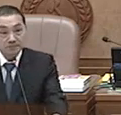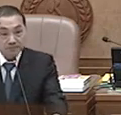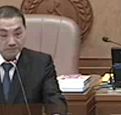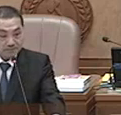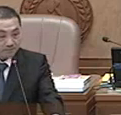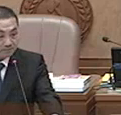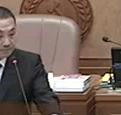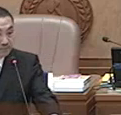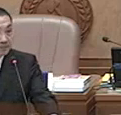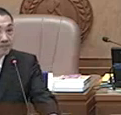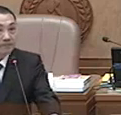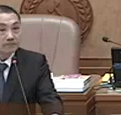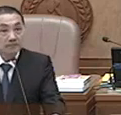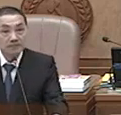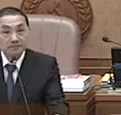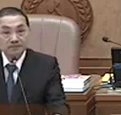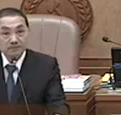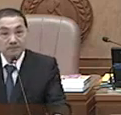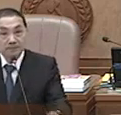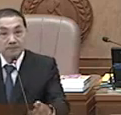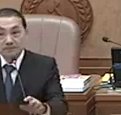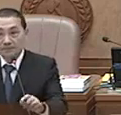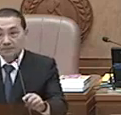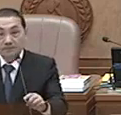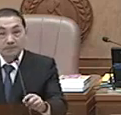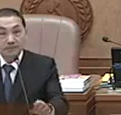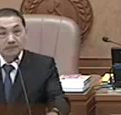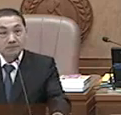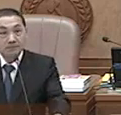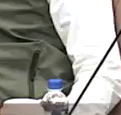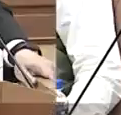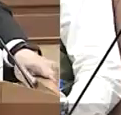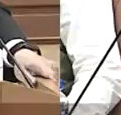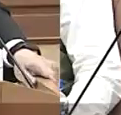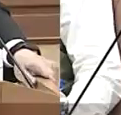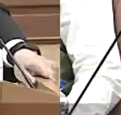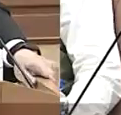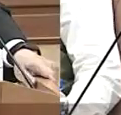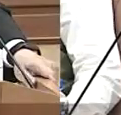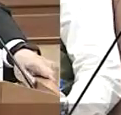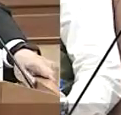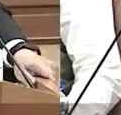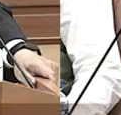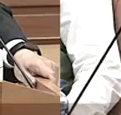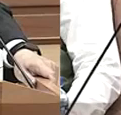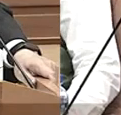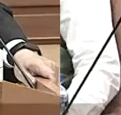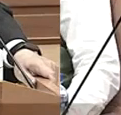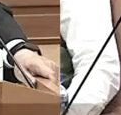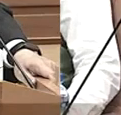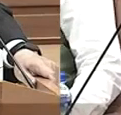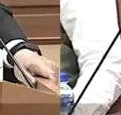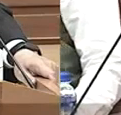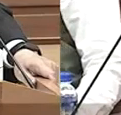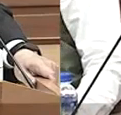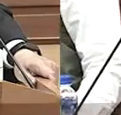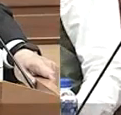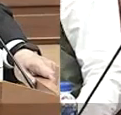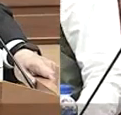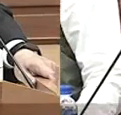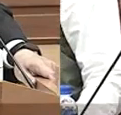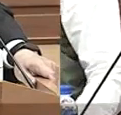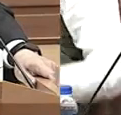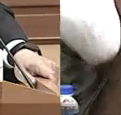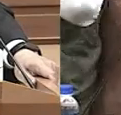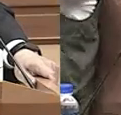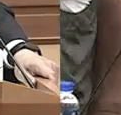业傲慢来面对议会的质询。我告诉你， 我很尊重议员， 刚刚请你不要回答哦。刚刚山田摩一议员跟您讲